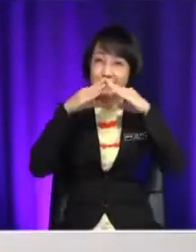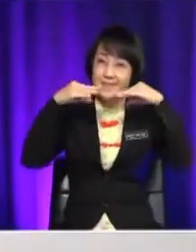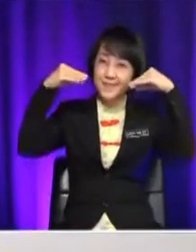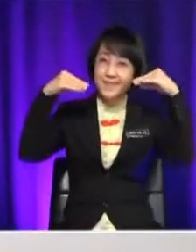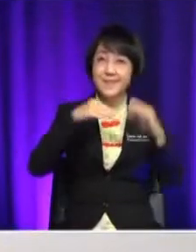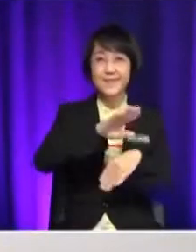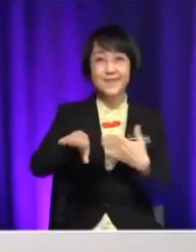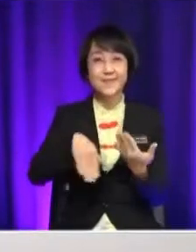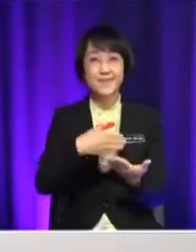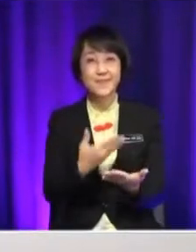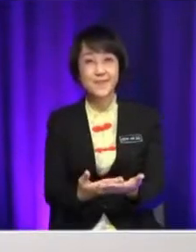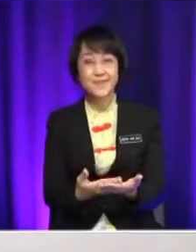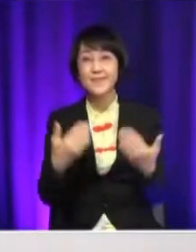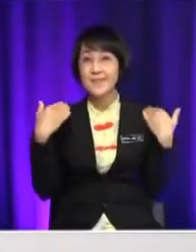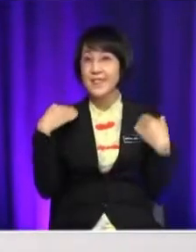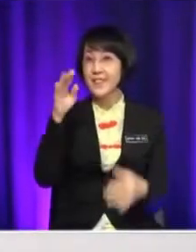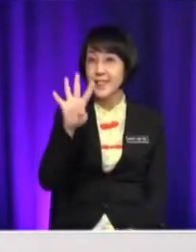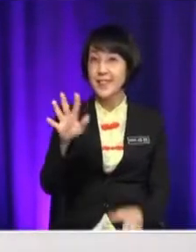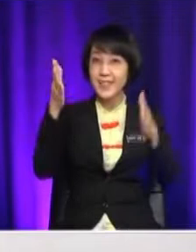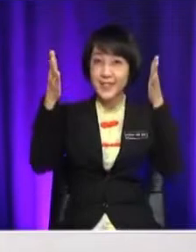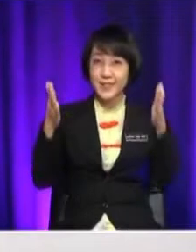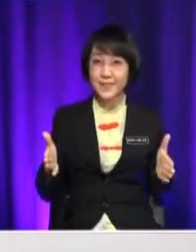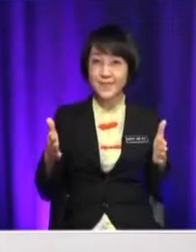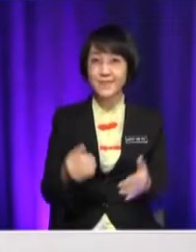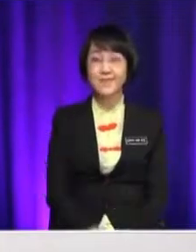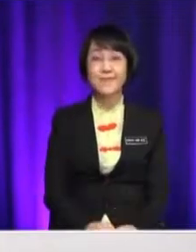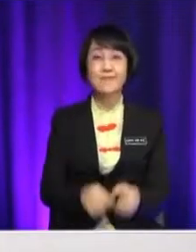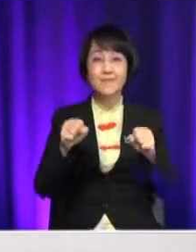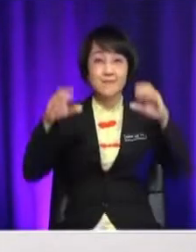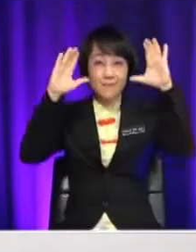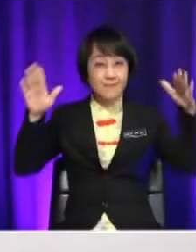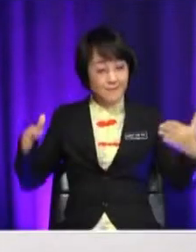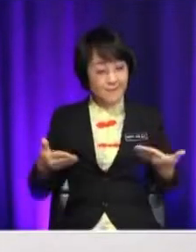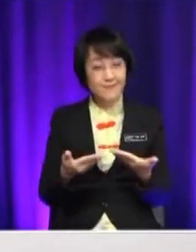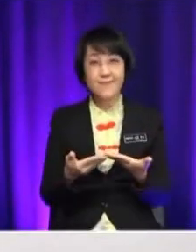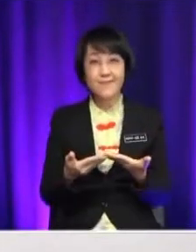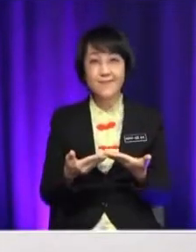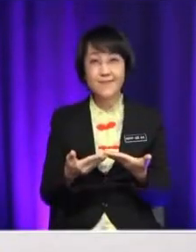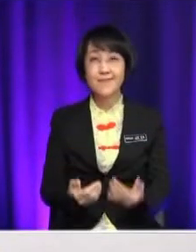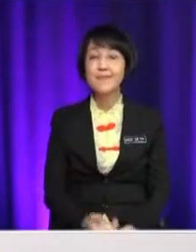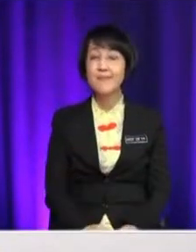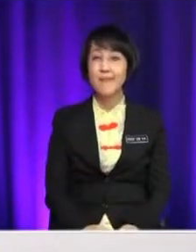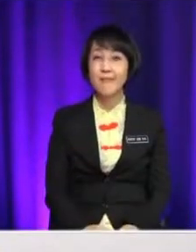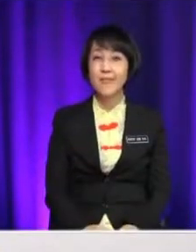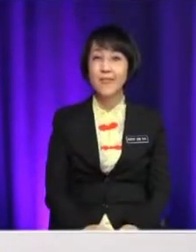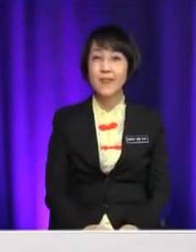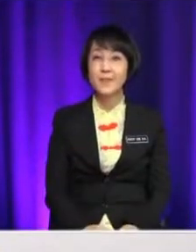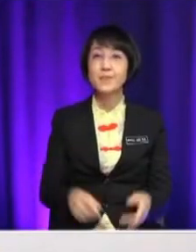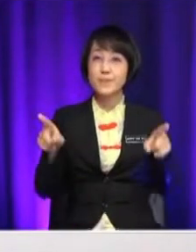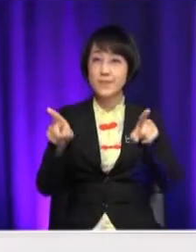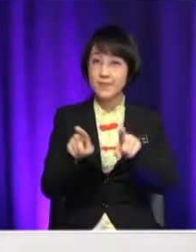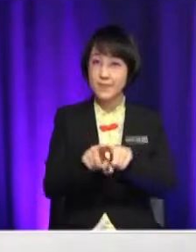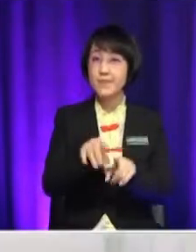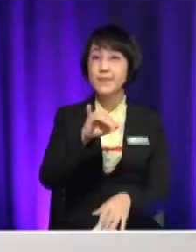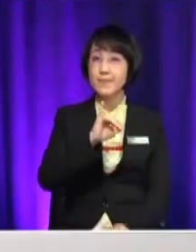semua. Ada 4 orang. Okey, Cikgu, boleh Cikgu perkenalkan mereka? Baik, terima kasih Mira. Baik, bersama-sama dengan saya